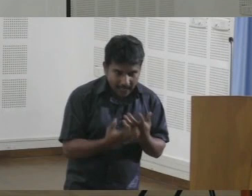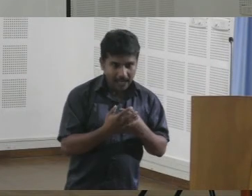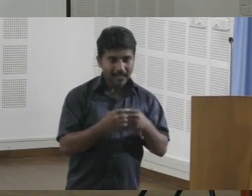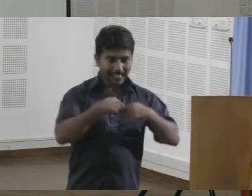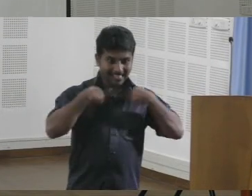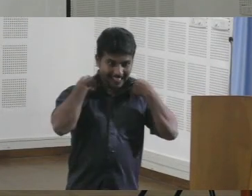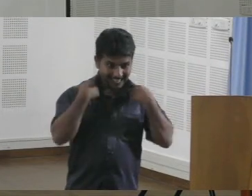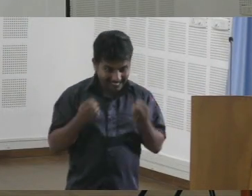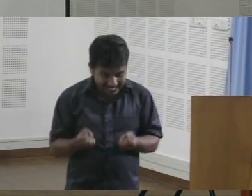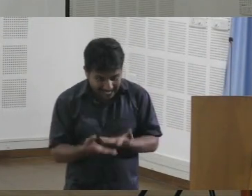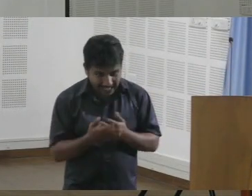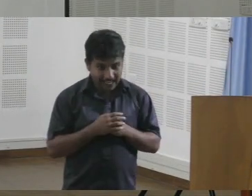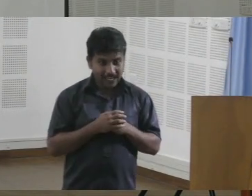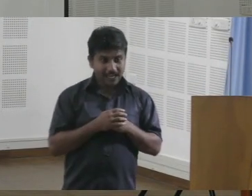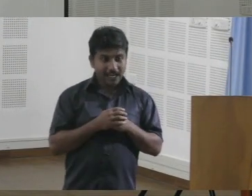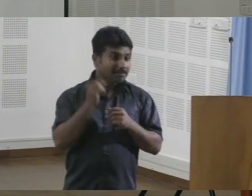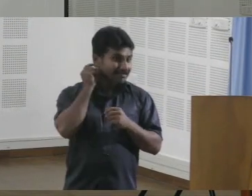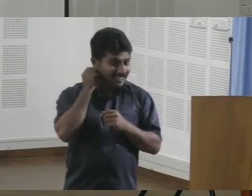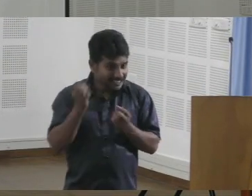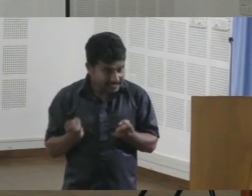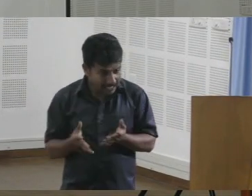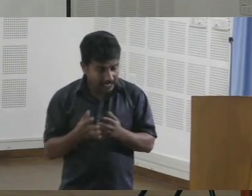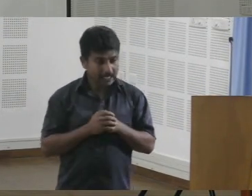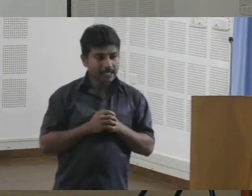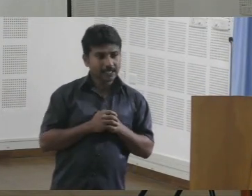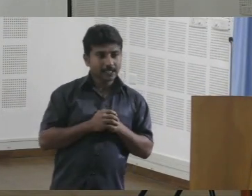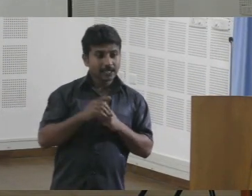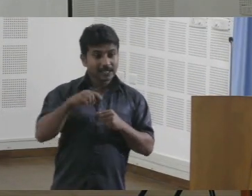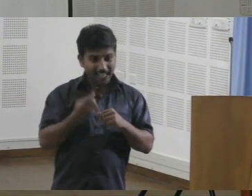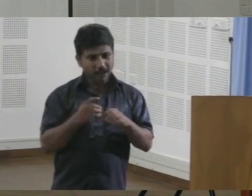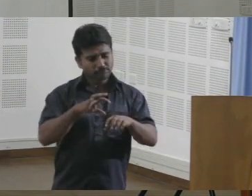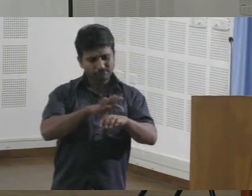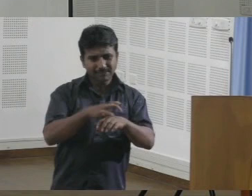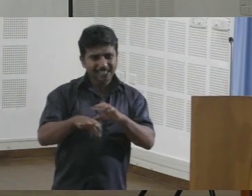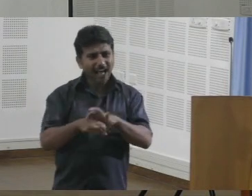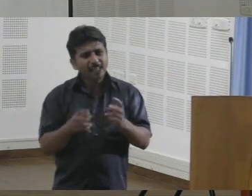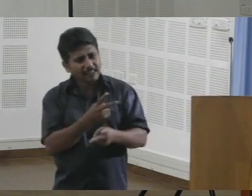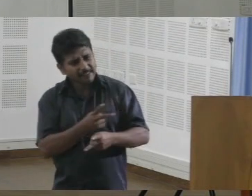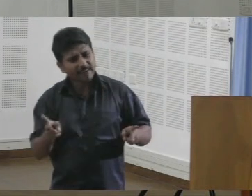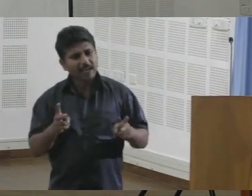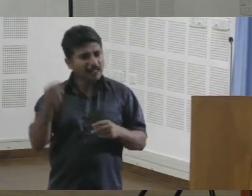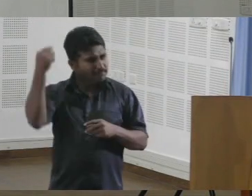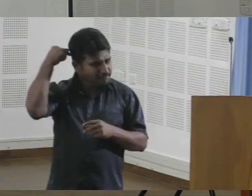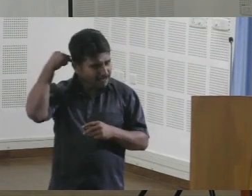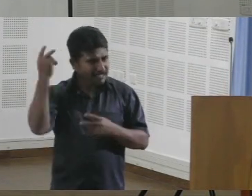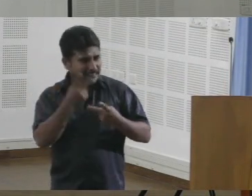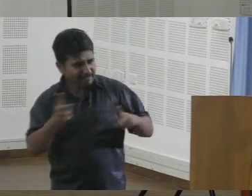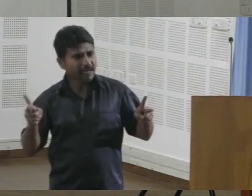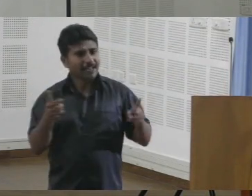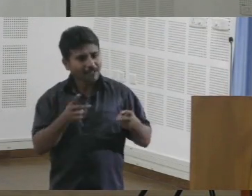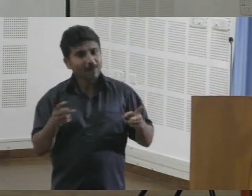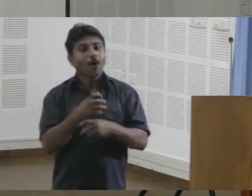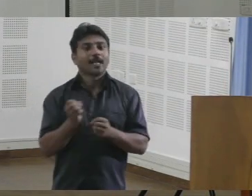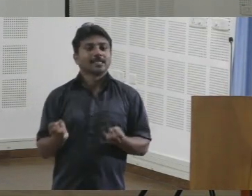നെക്ലെസ്, അത് കഴിഞ്ഞ് ഇയർ റിങ്സ്, പിന്നെ ആങ്ക്ലെറ്റ്സ്, അങ്ങനെ ഫുൾ ഹെയർ ക്ലിപ്സ്, അങ്ങനെ ഫുൾ സെറ്റ് ഉണ്ടാക്കാൻ